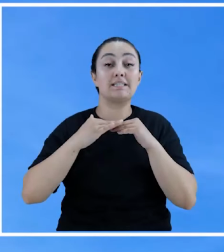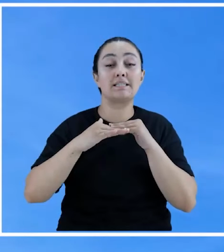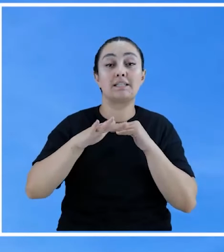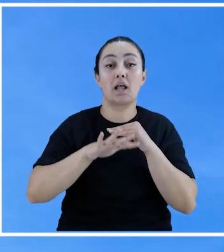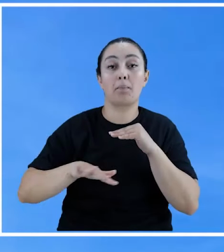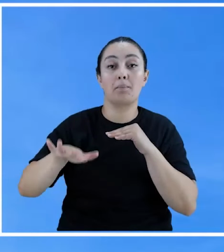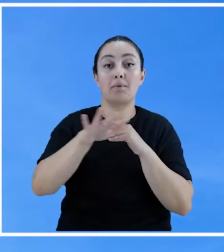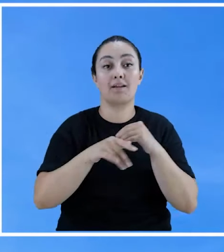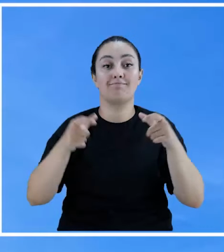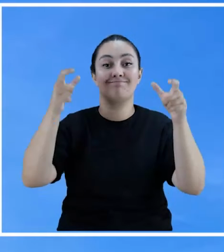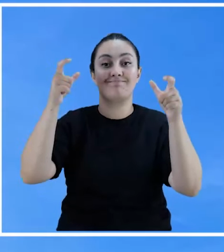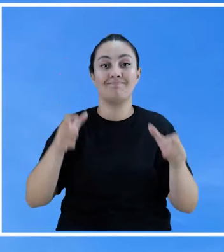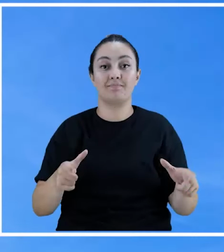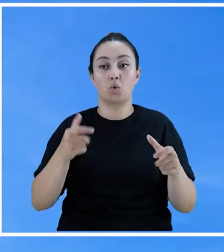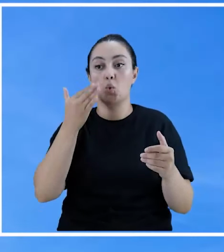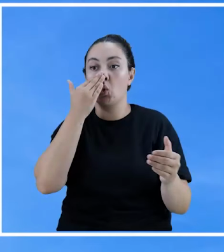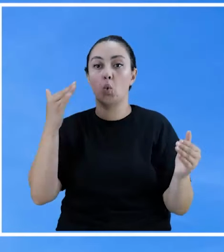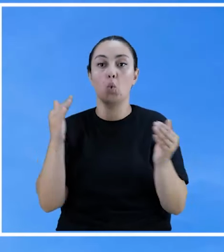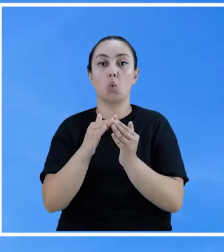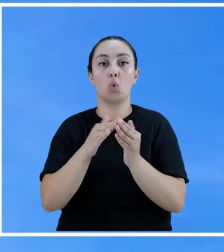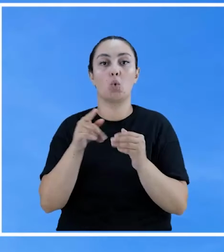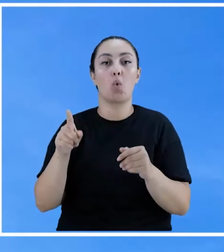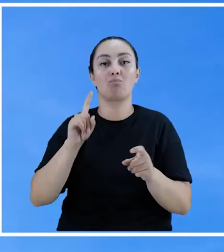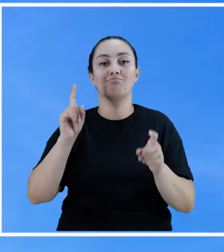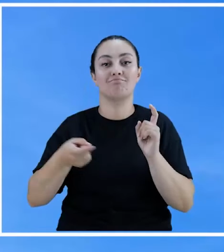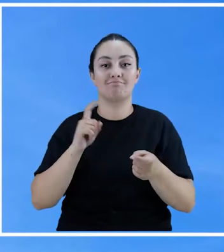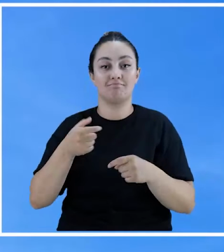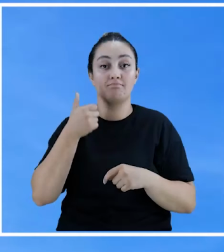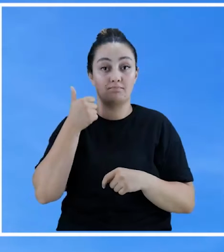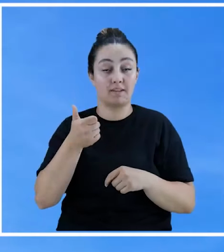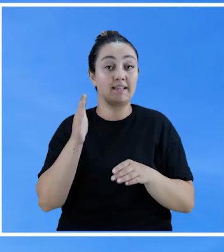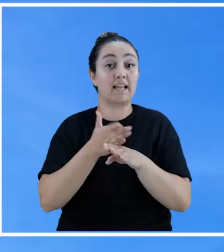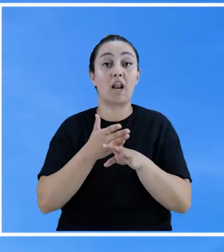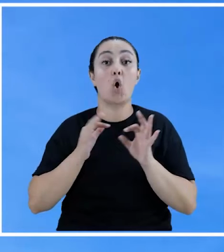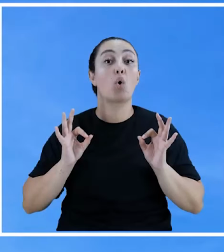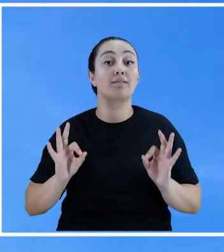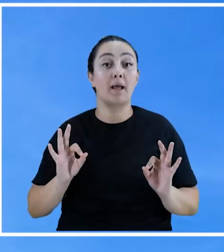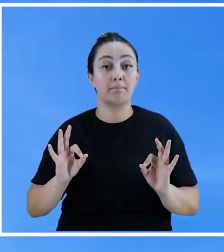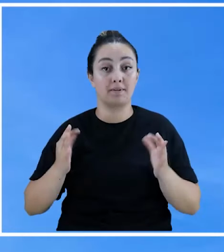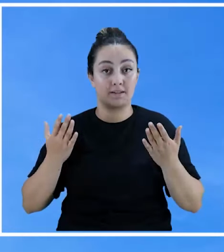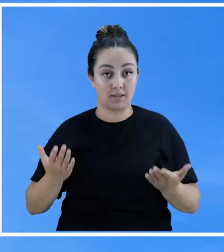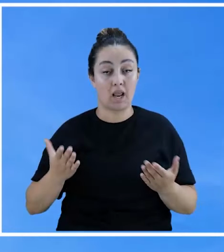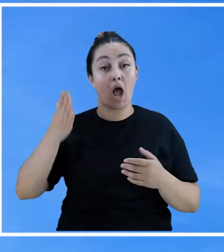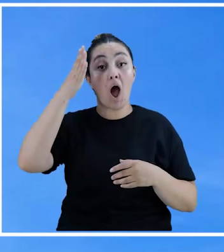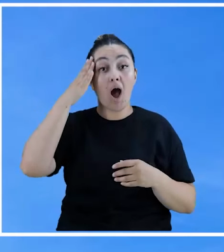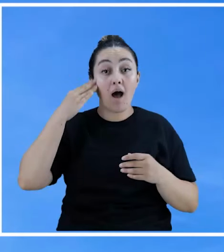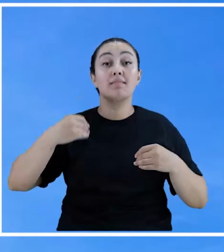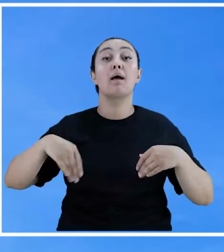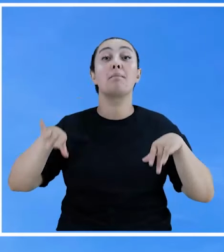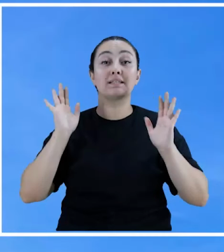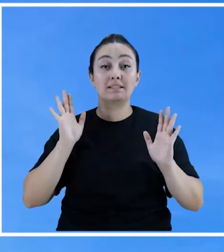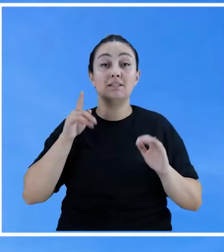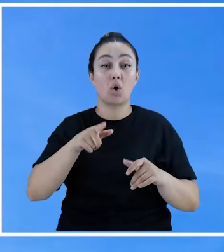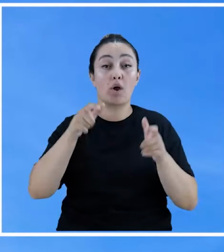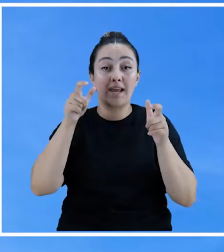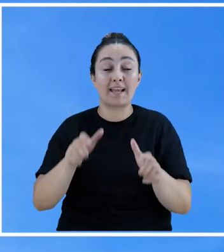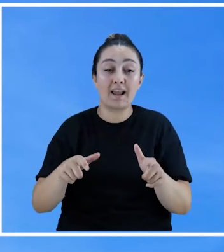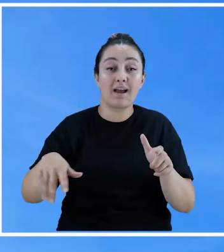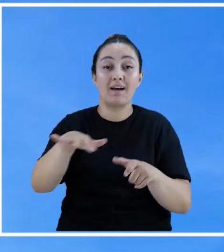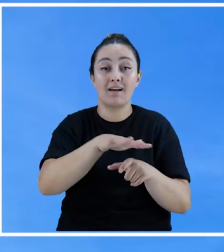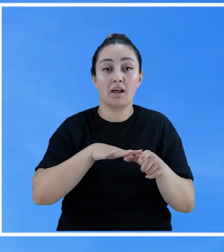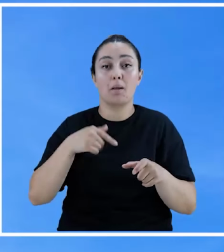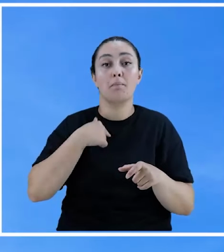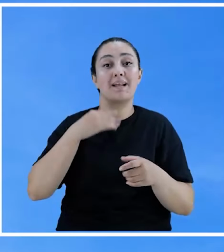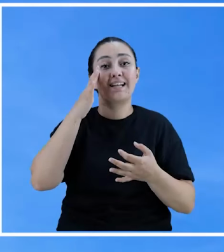zemini, araziyi karakterize edebilmek için zemin etüdü yapıyoruz. Neden önemlidir? Çünkü eğer anlayamazsanız siz o